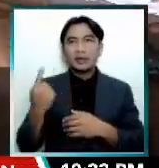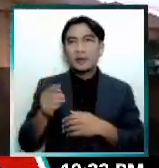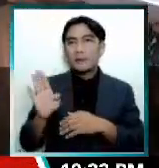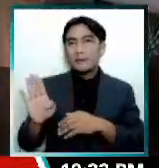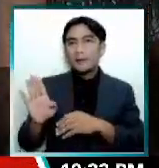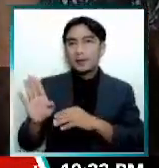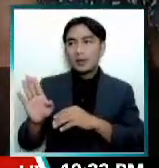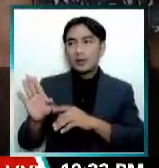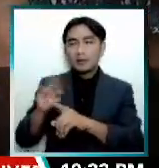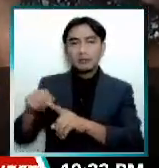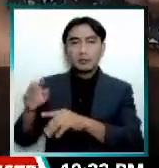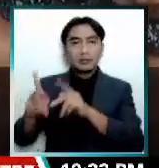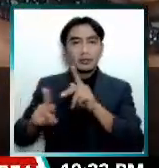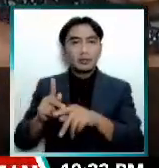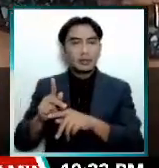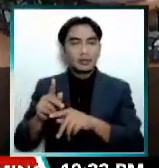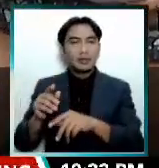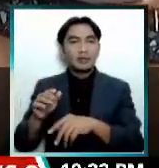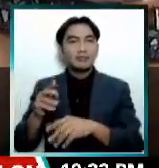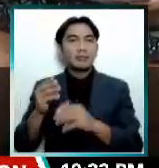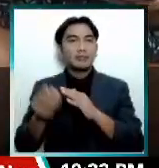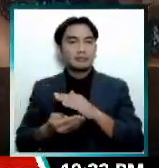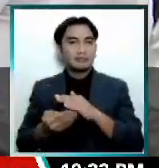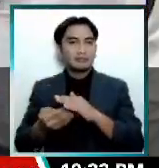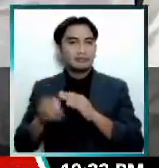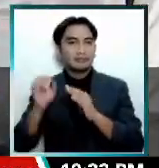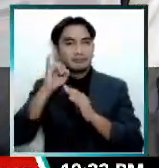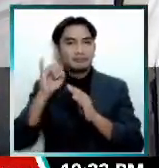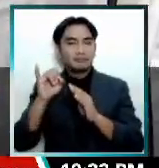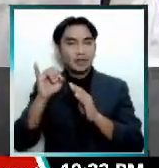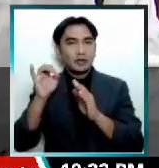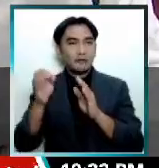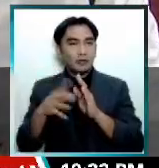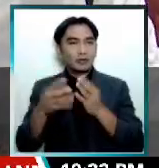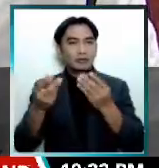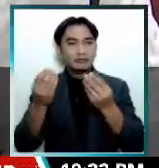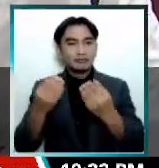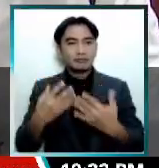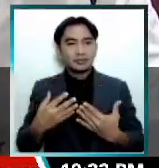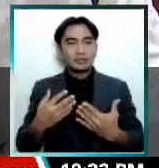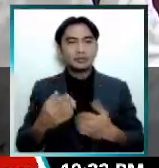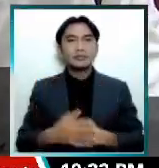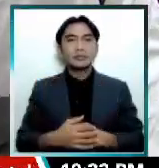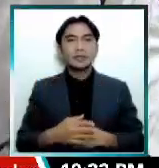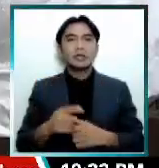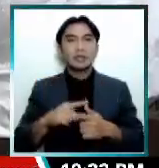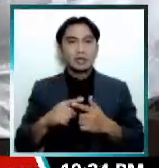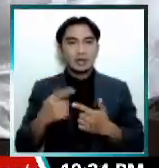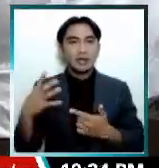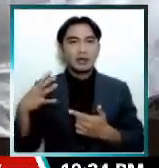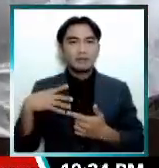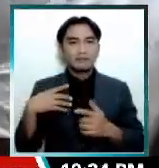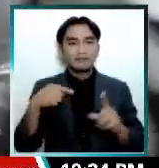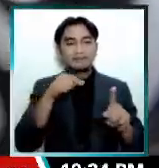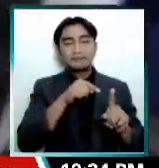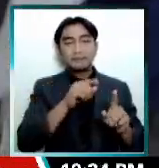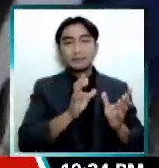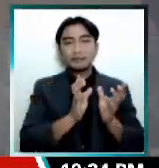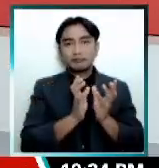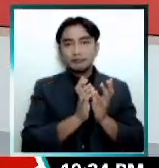mga pumunta sa DSWD-NCR kanina. Iniimbestigahan na ng Kagawaran ang insidente.